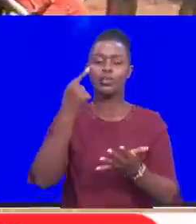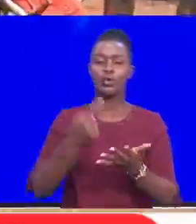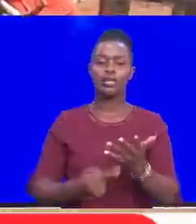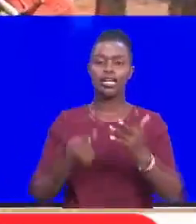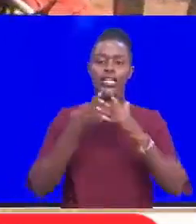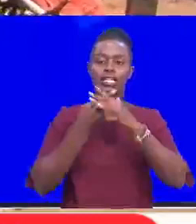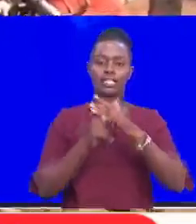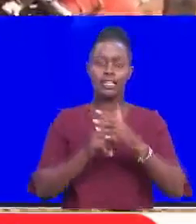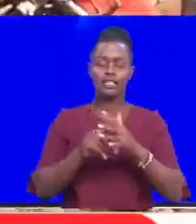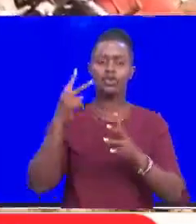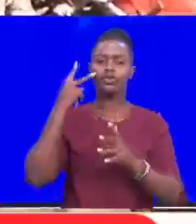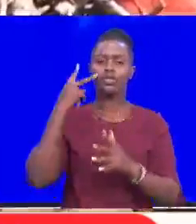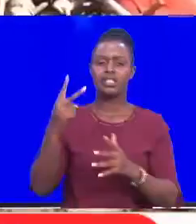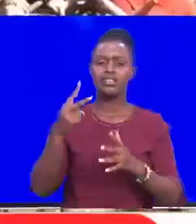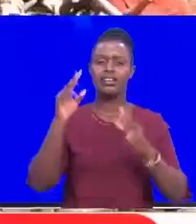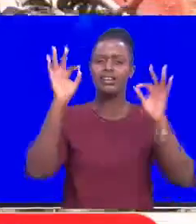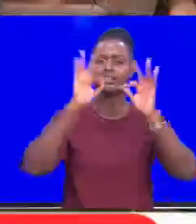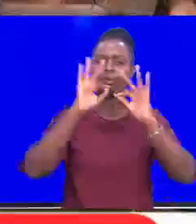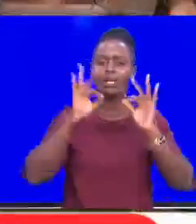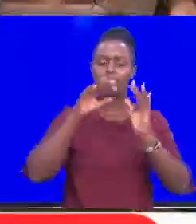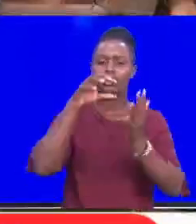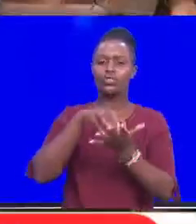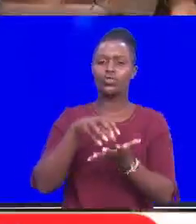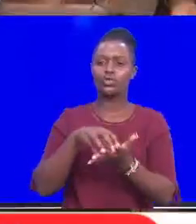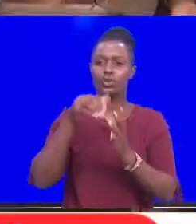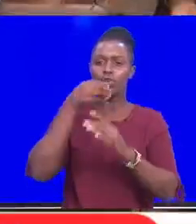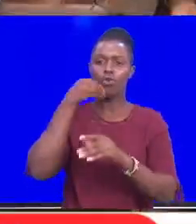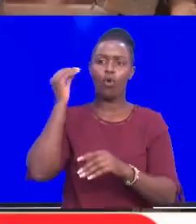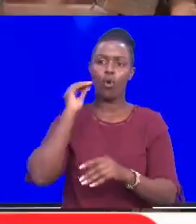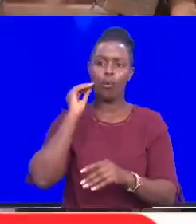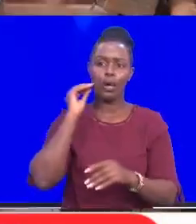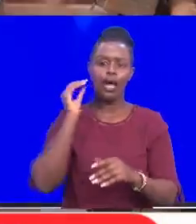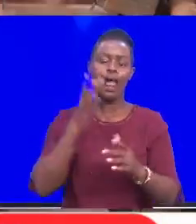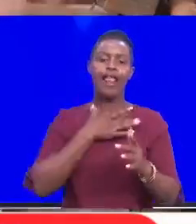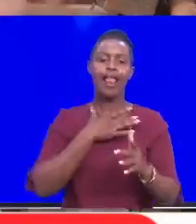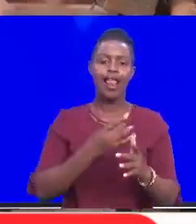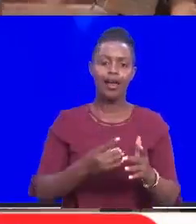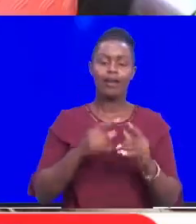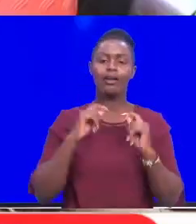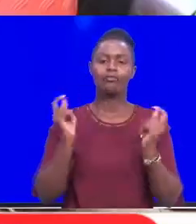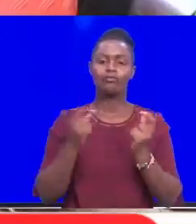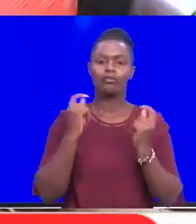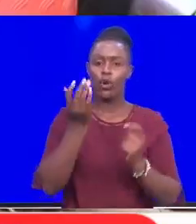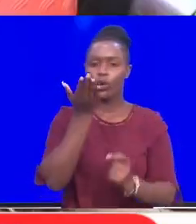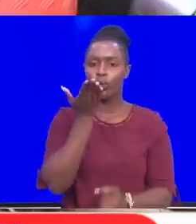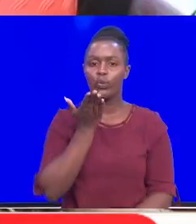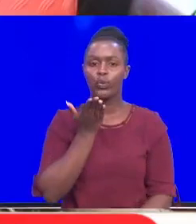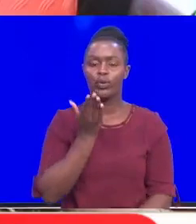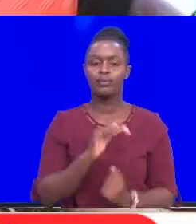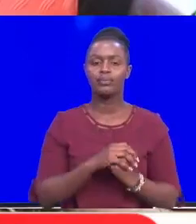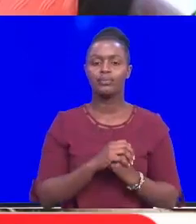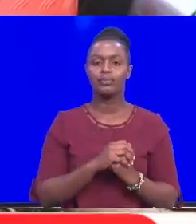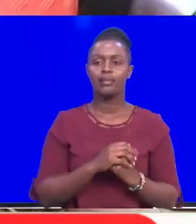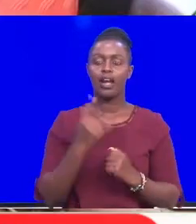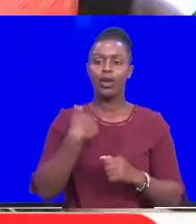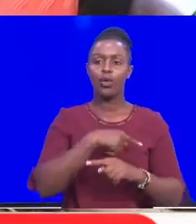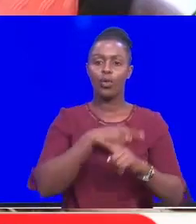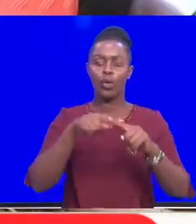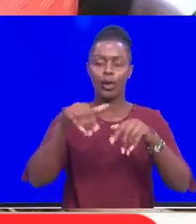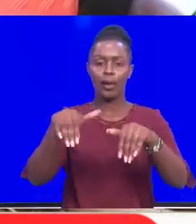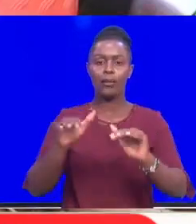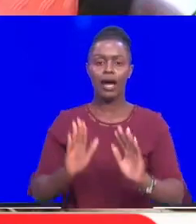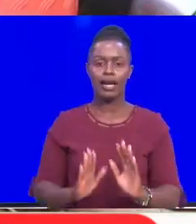walianza kushuhudia mambo ya kustajabisha nyumbani humu, sampuli ya mazinga ombwe. Tulimsika Thursday, 7th,